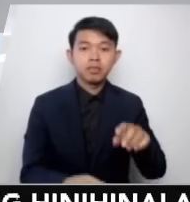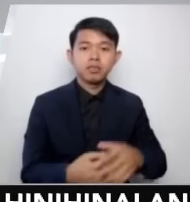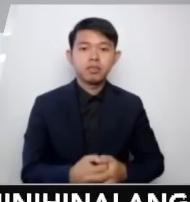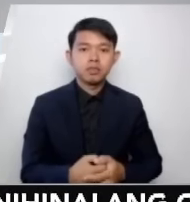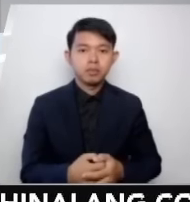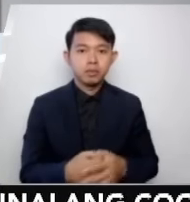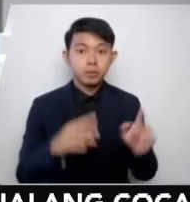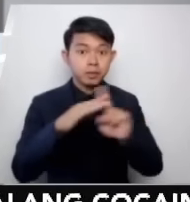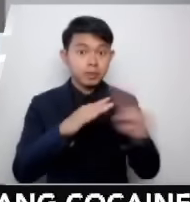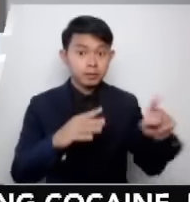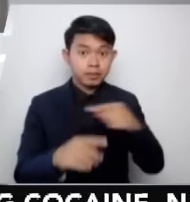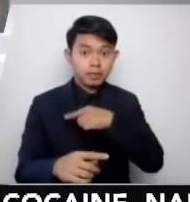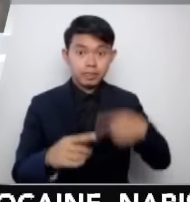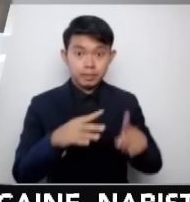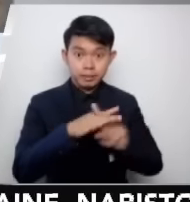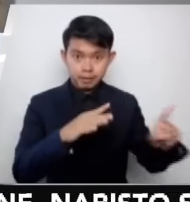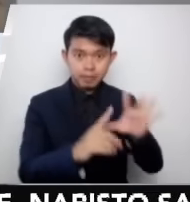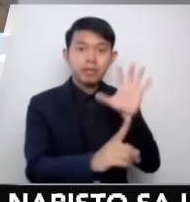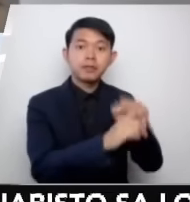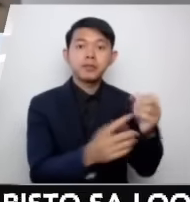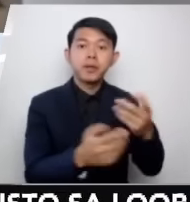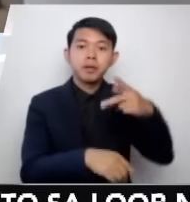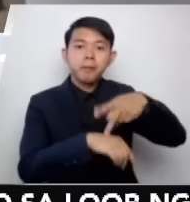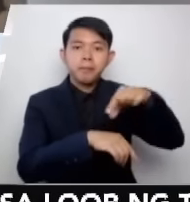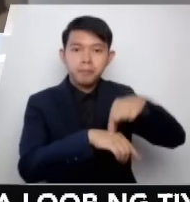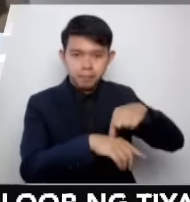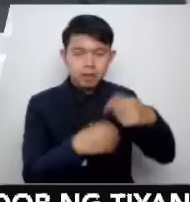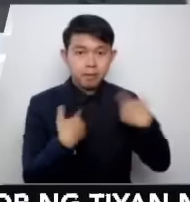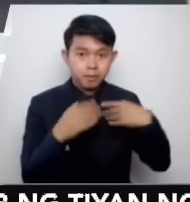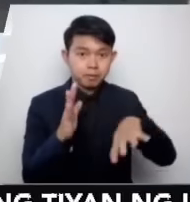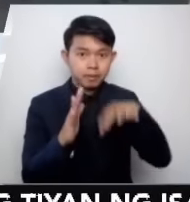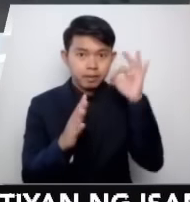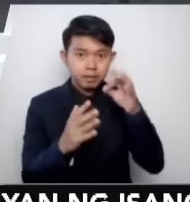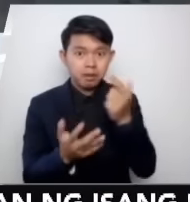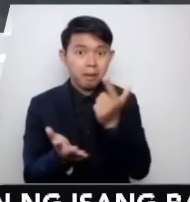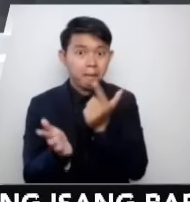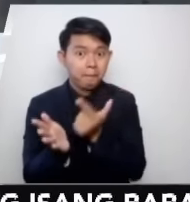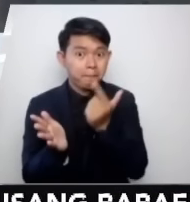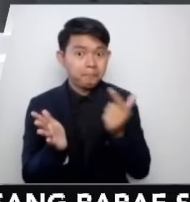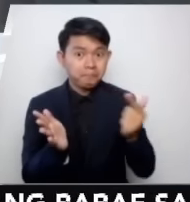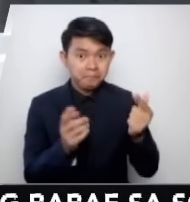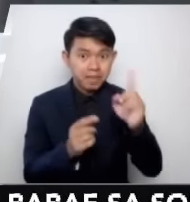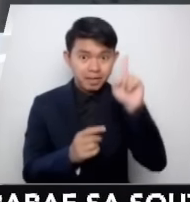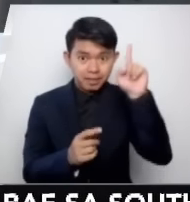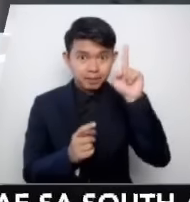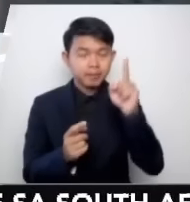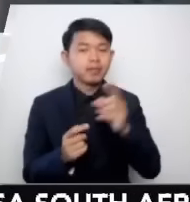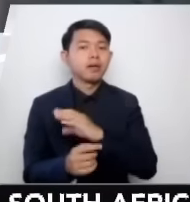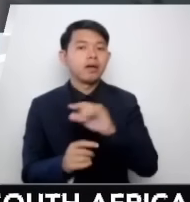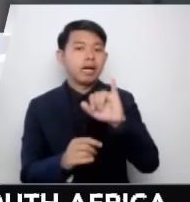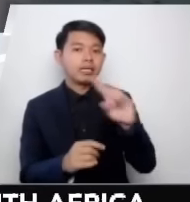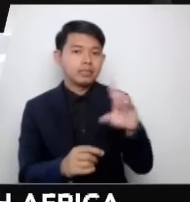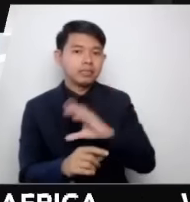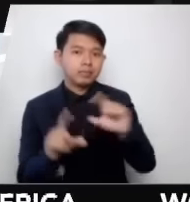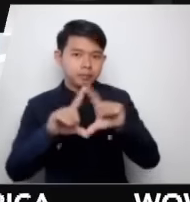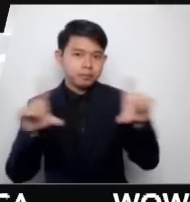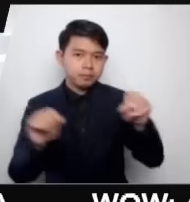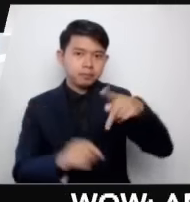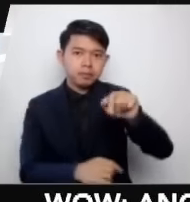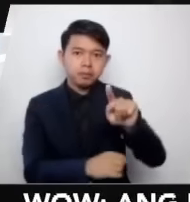Nakuha sa kanila ang mga ginamit na bari, kutsilyo, mga mamahaling bag, ID at plaka ng sasakyan. Batay sa